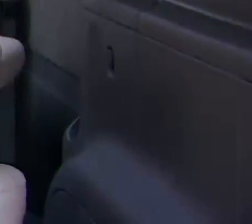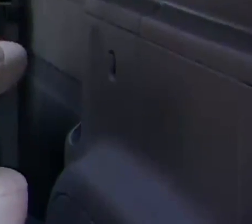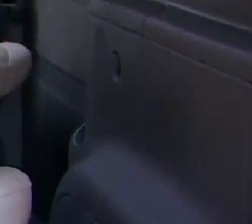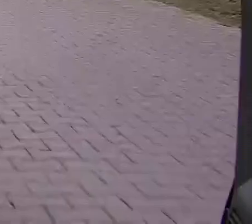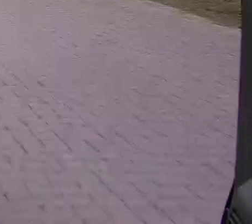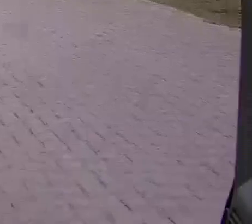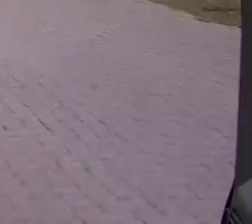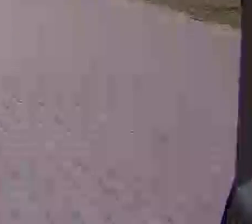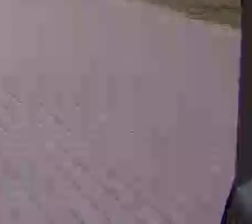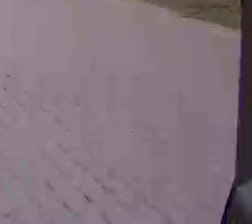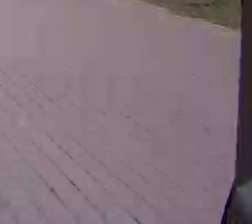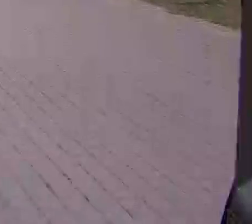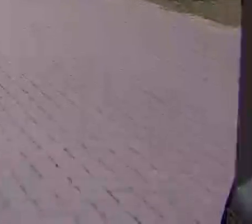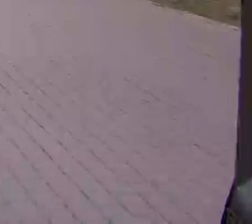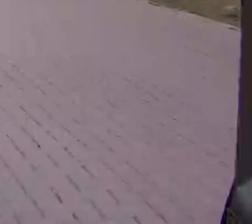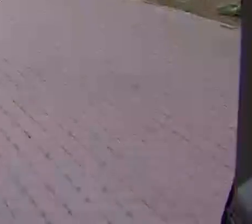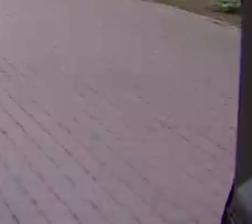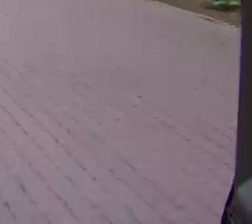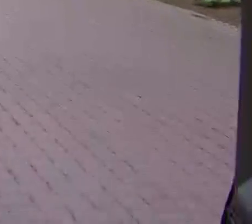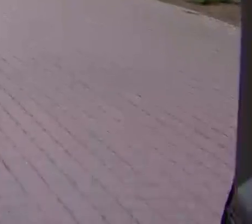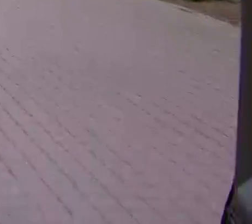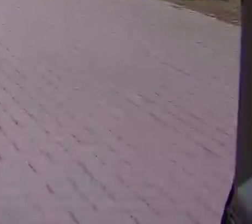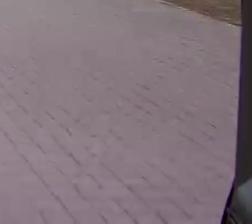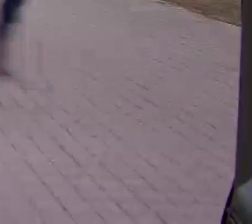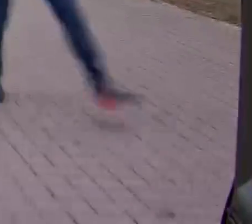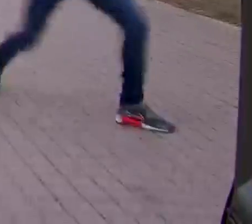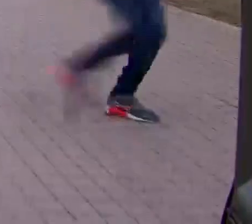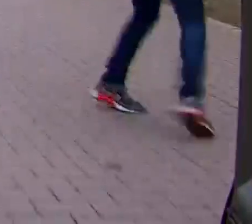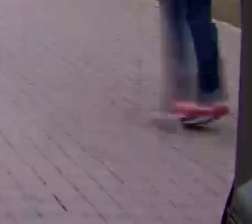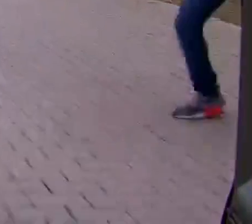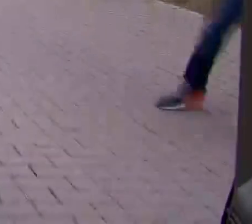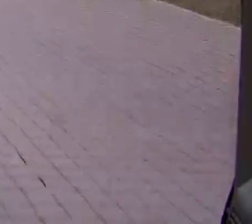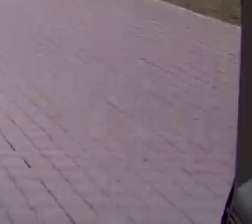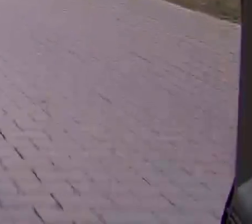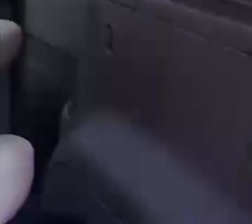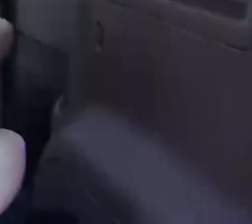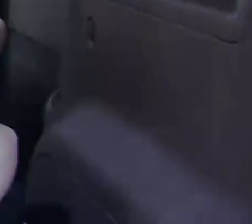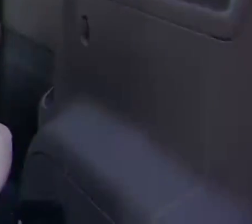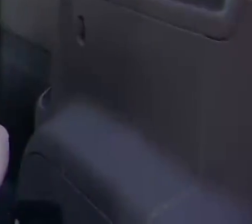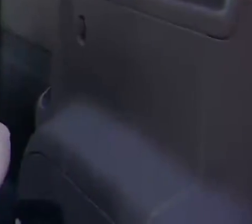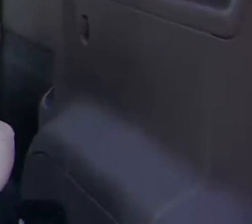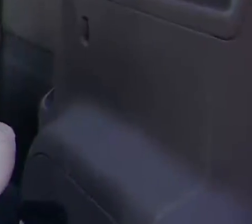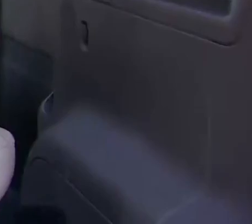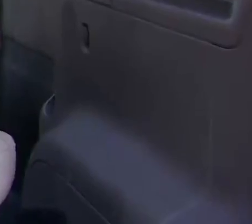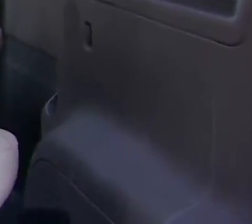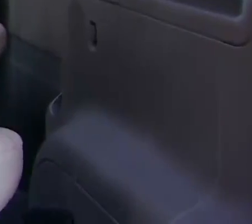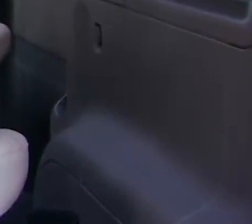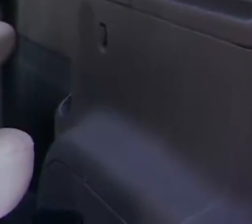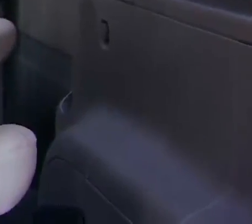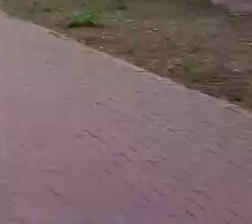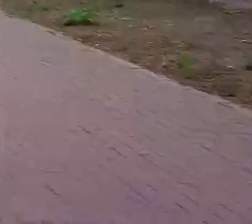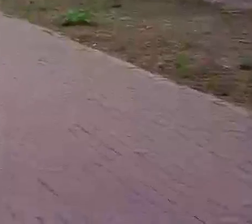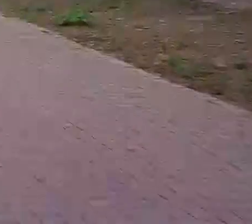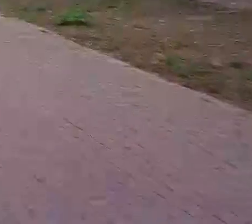tutuştular. Serpil'in karnında yastık. Rüyam'ın karşısından ona doğru yürüyorlar. Rüyam şokta. Profesyonel dansçılar ortaya çıkıp dans ederek